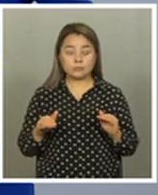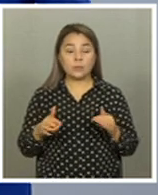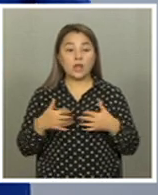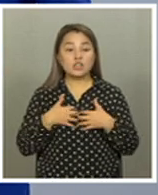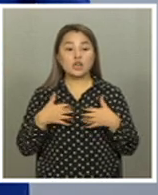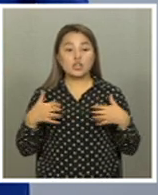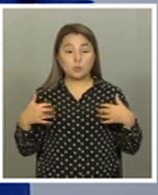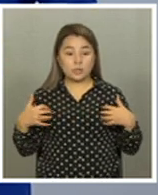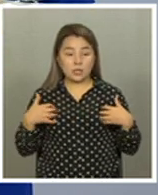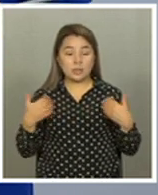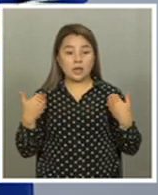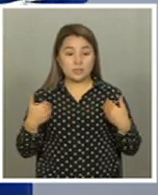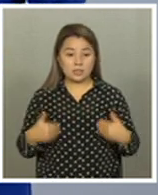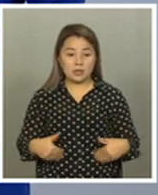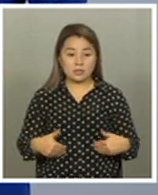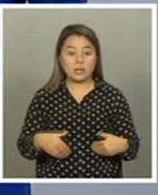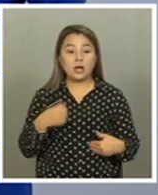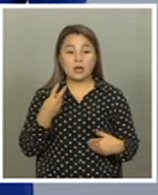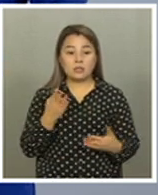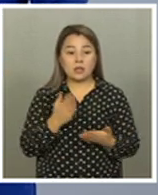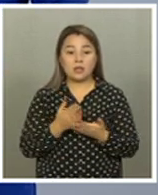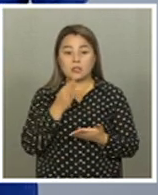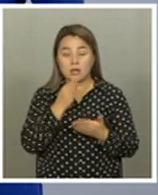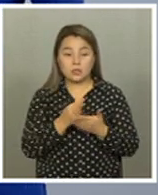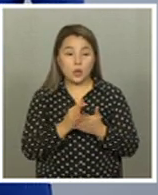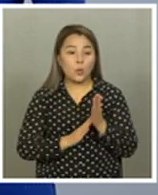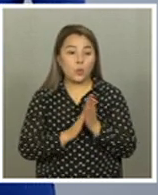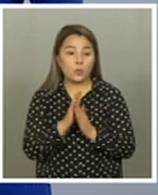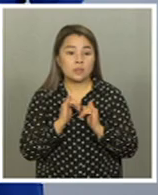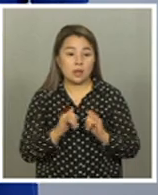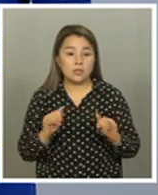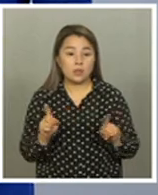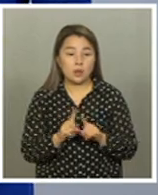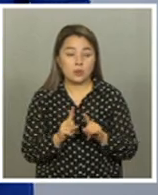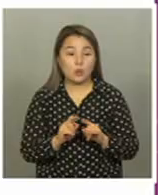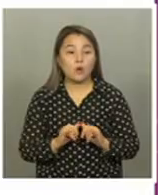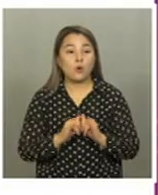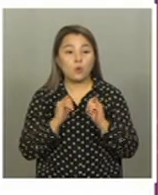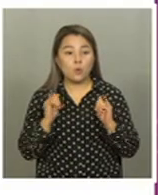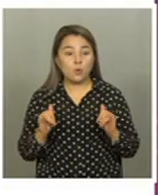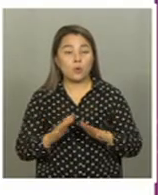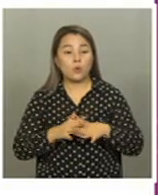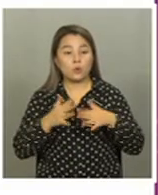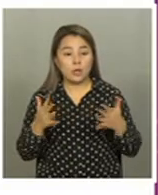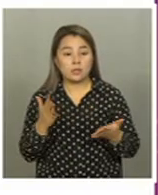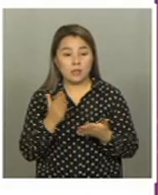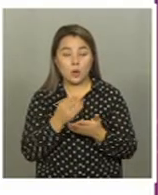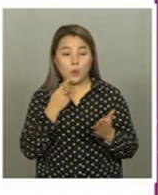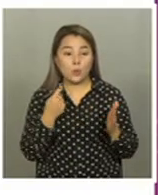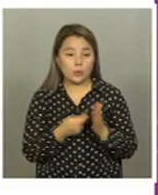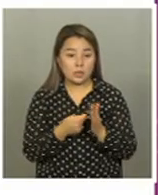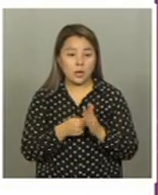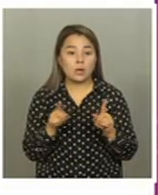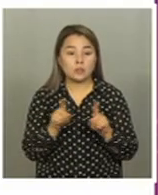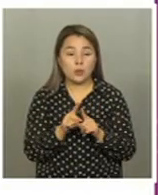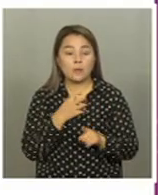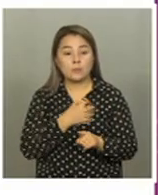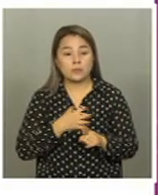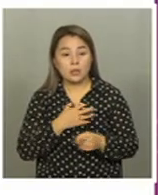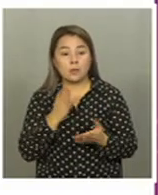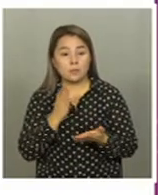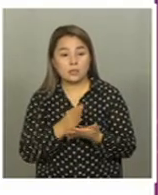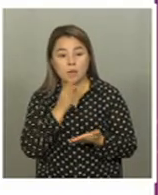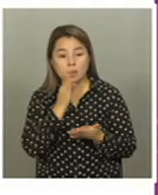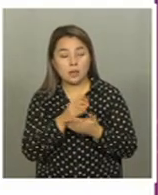жануарлардың ағзасы қаншалықты өскен сайын, олар үлкен болған сайын, қоректің де соншалықты қажет болатынын